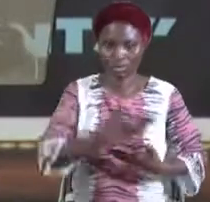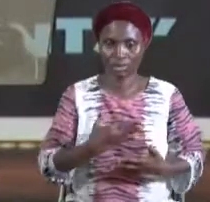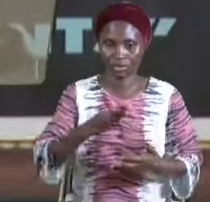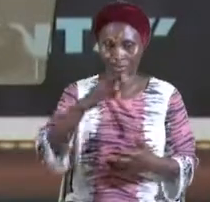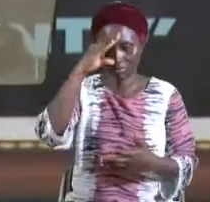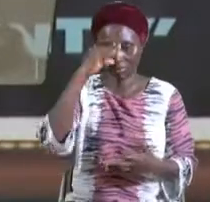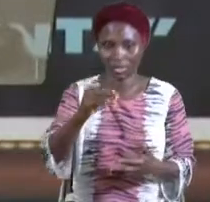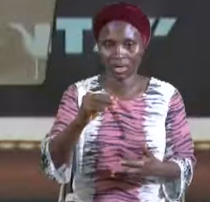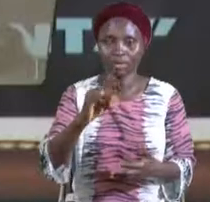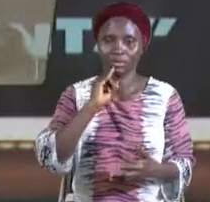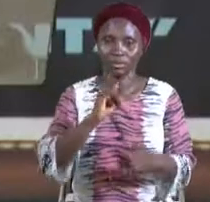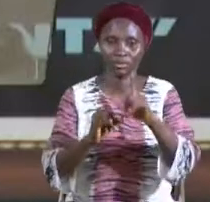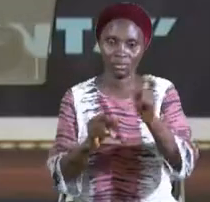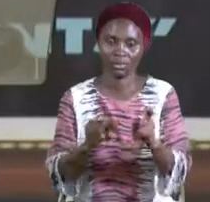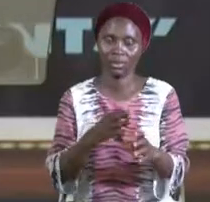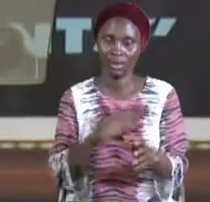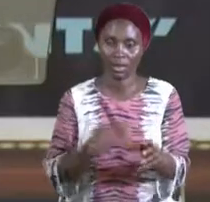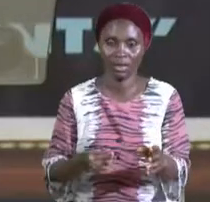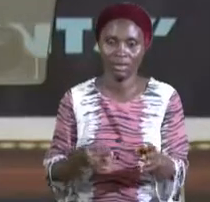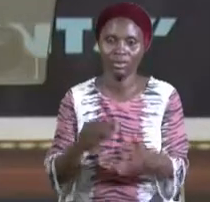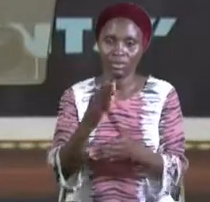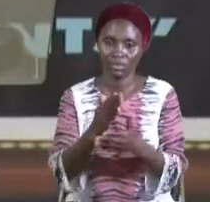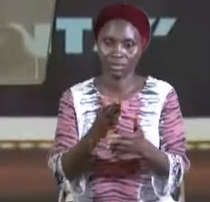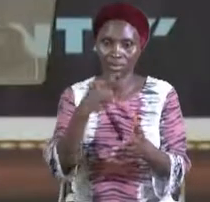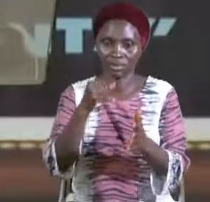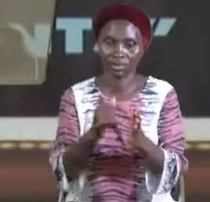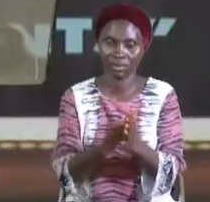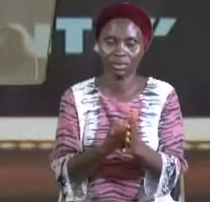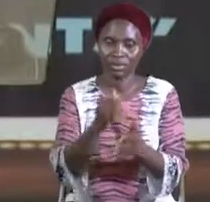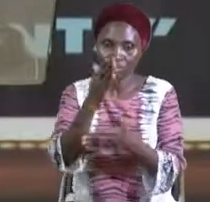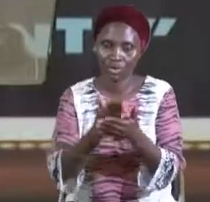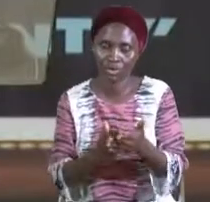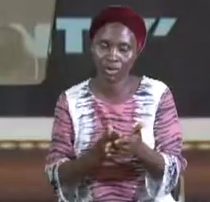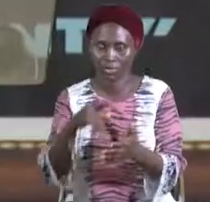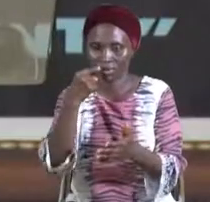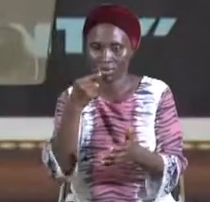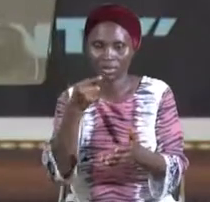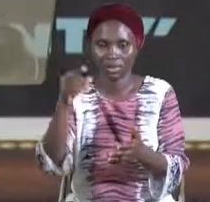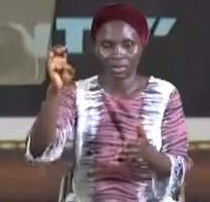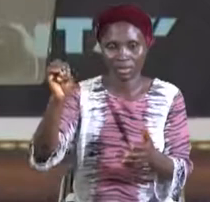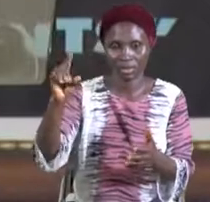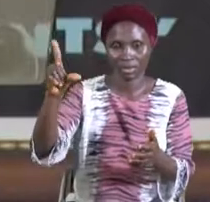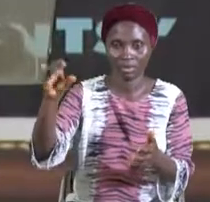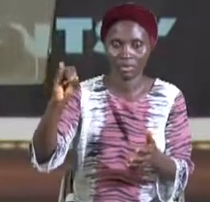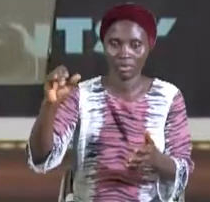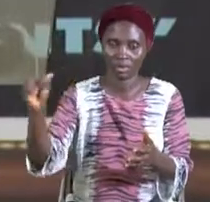es Jean-Baptiste, les autres Élie, les autres Jérémie ou l'un des